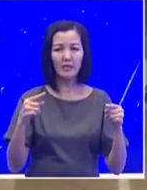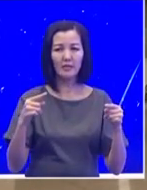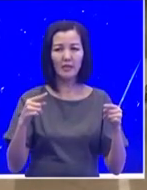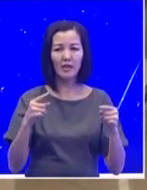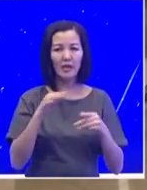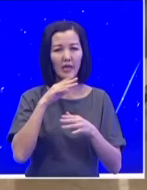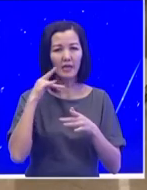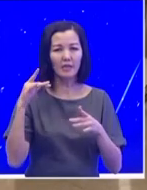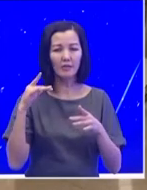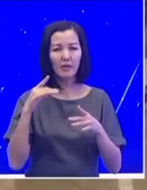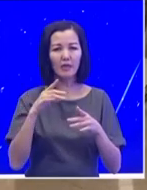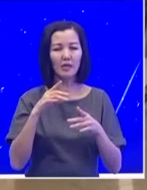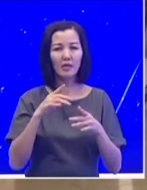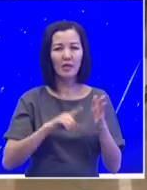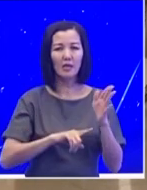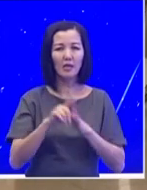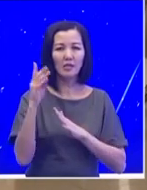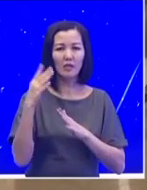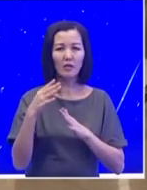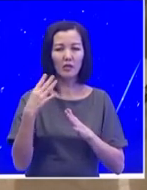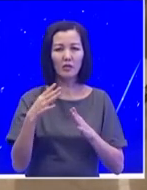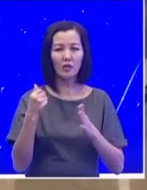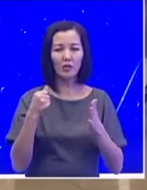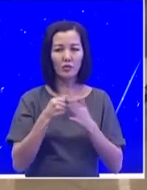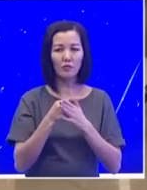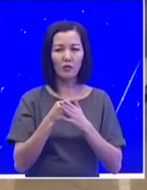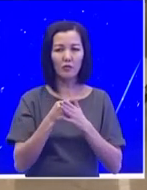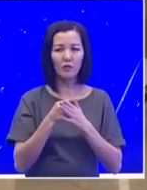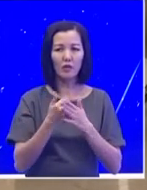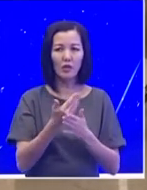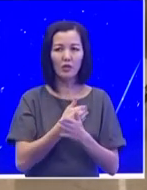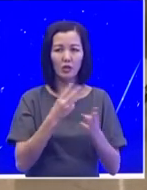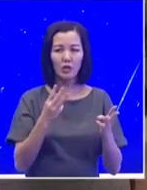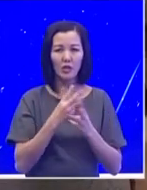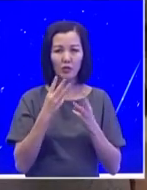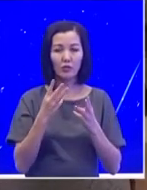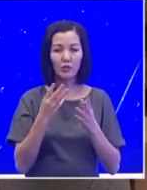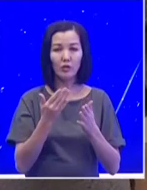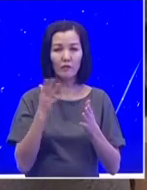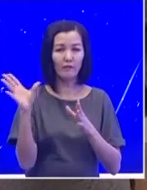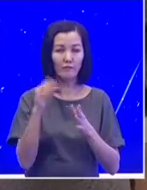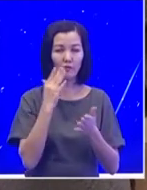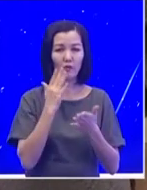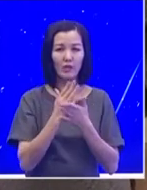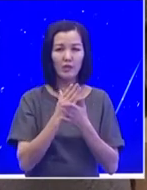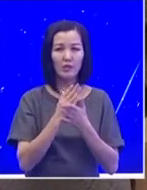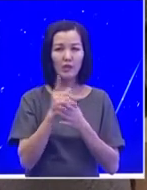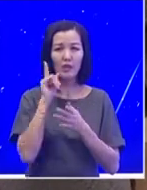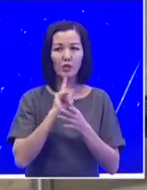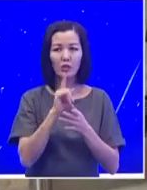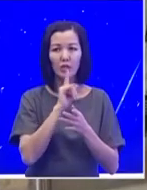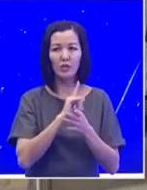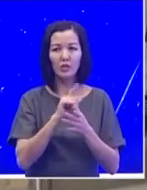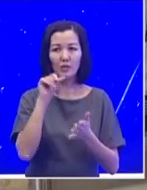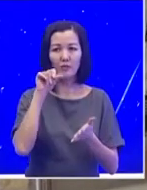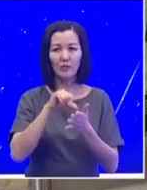цветов, размеры от 40 до 64. То есть мы сможем найти шубу на любую даму. Проницательные женщины зимние обновки